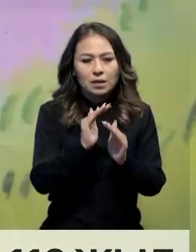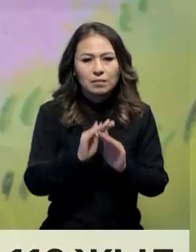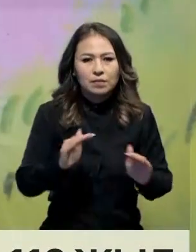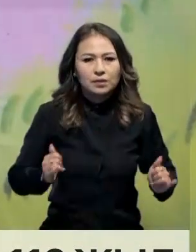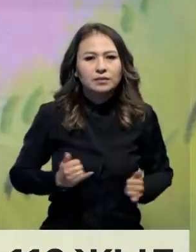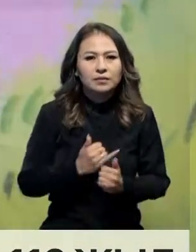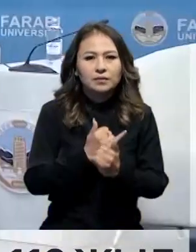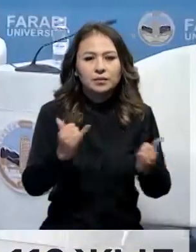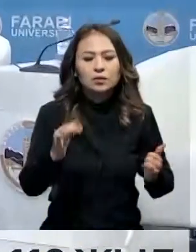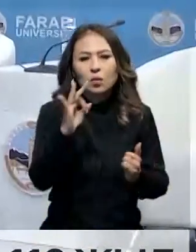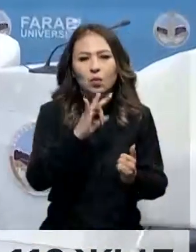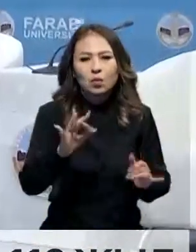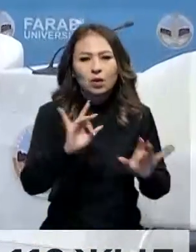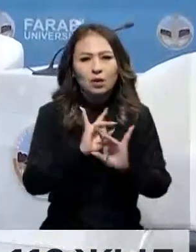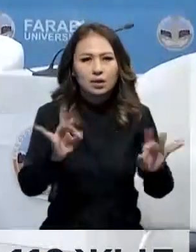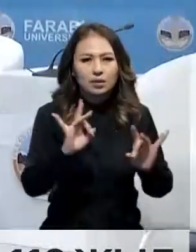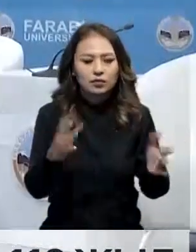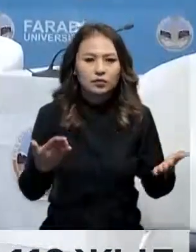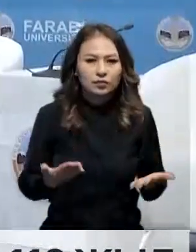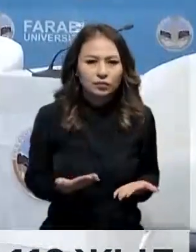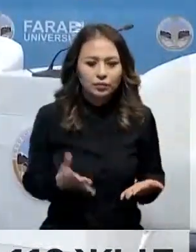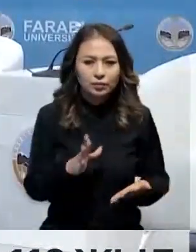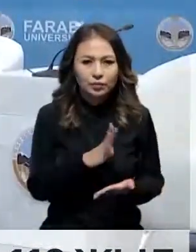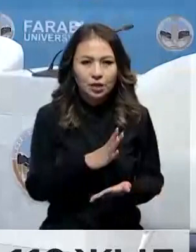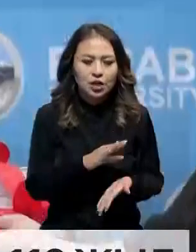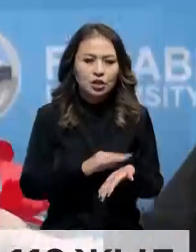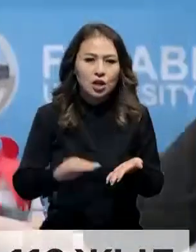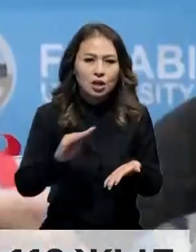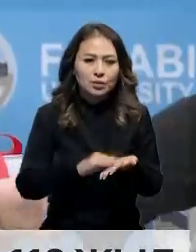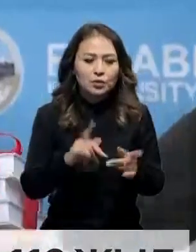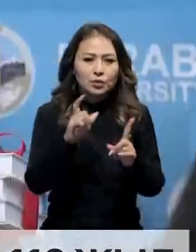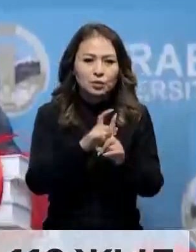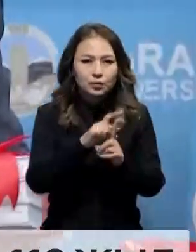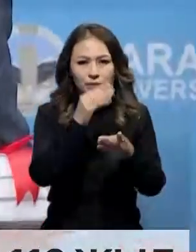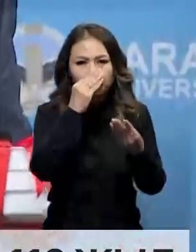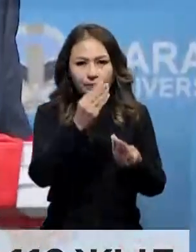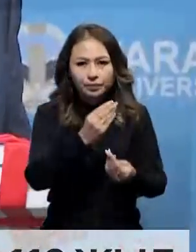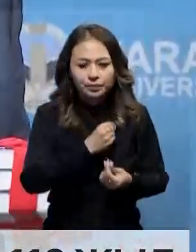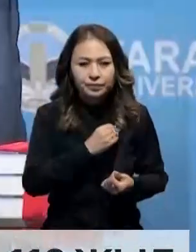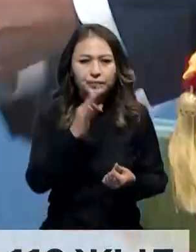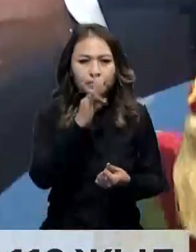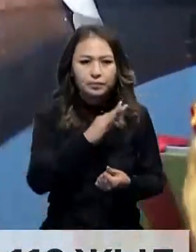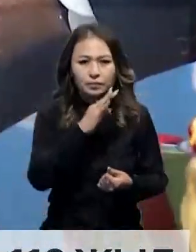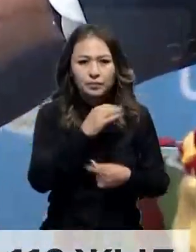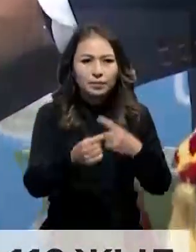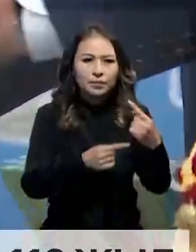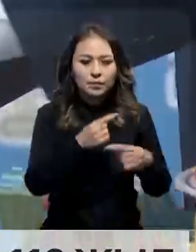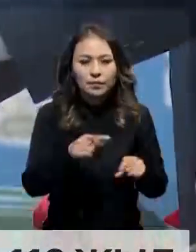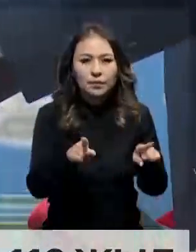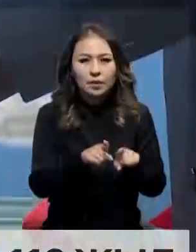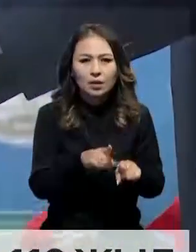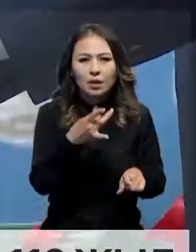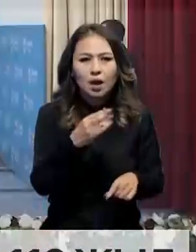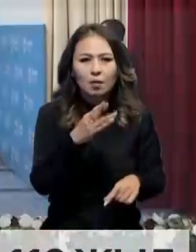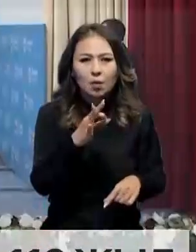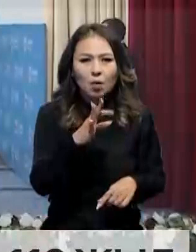арналған сұргөбілік атты әңгімелер жинағы да оқырманға жол тартты. Жазушының шығармасынан нәр алып, қылғаламды сергеткен шәкірттері де аз емес. Олар